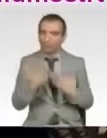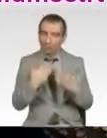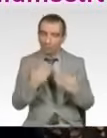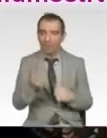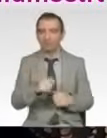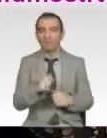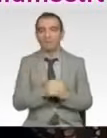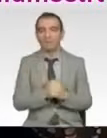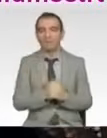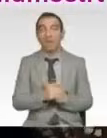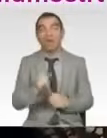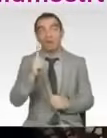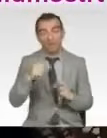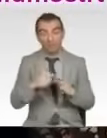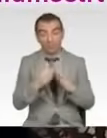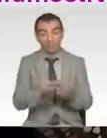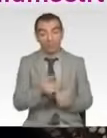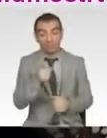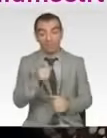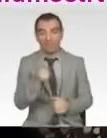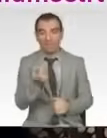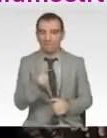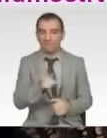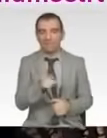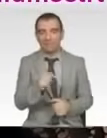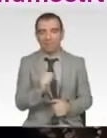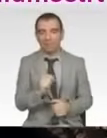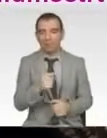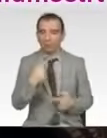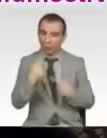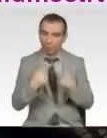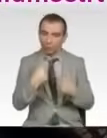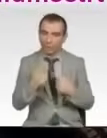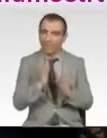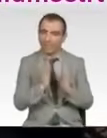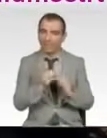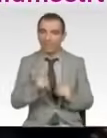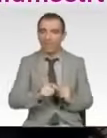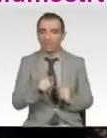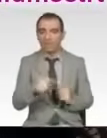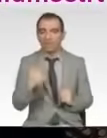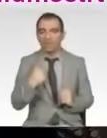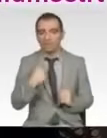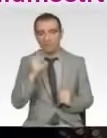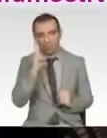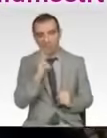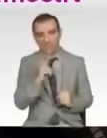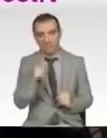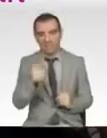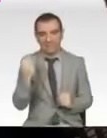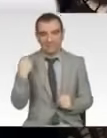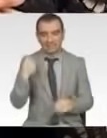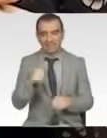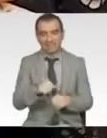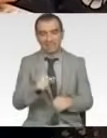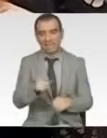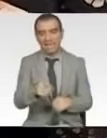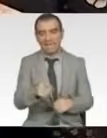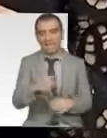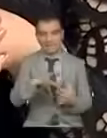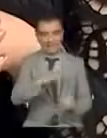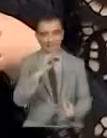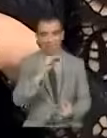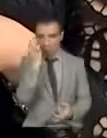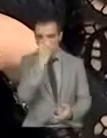güzel. Ettik. Ne güzel. Allah razı olsun senden. Birazdan konuşmaya devam edeceğiz. Hatta bize göstereceğim. Evet. Orada yine insanların